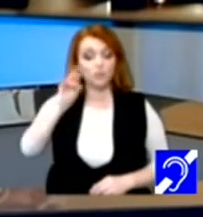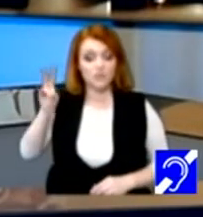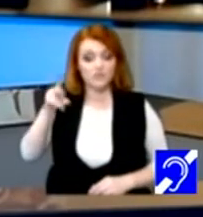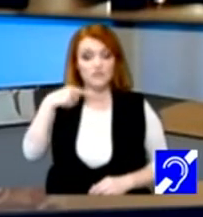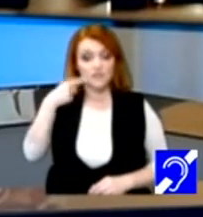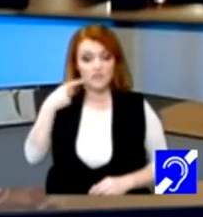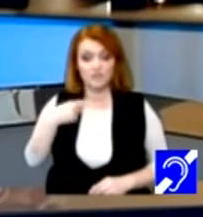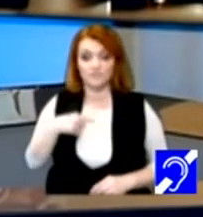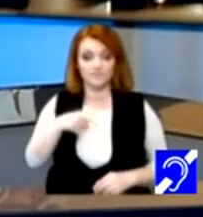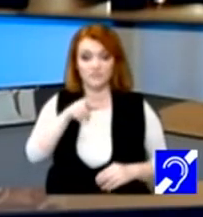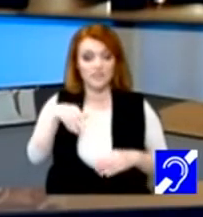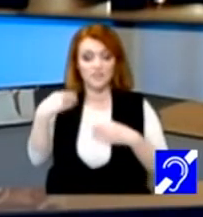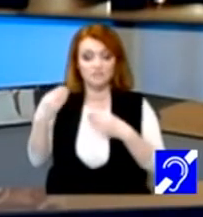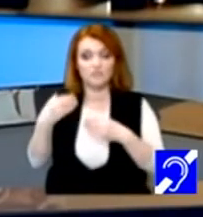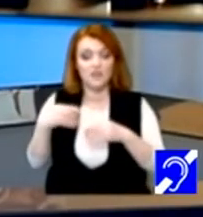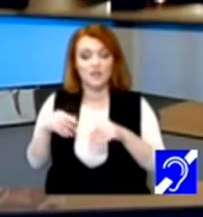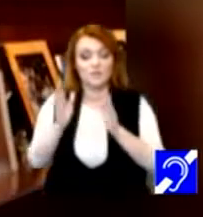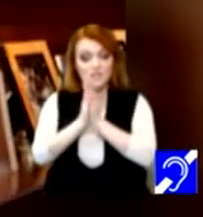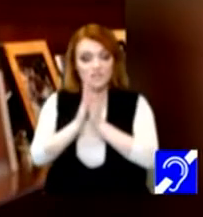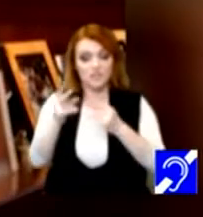fi o eroare colosală.